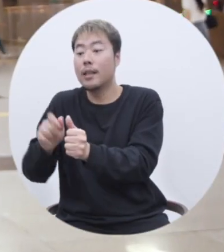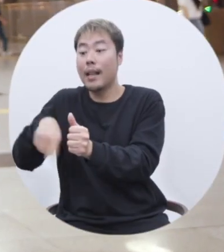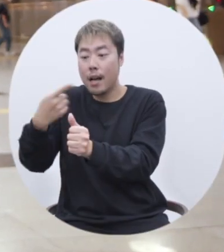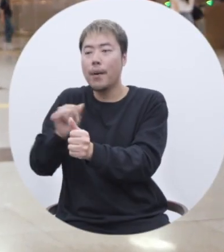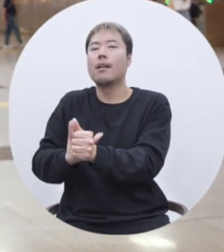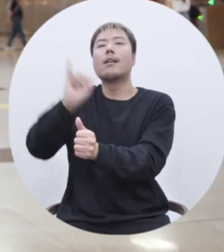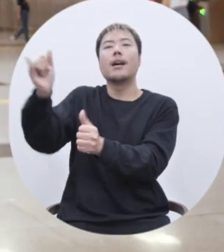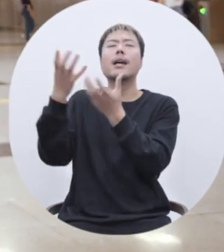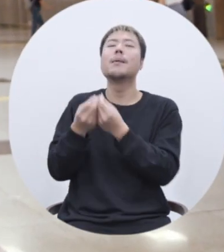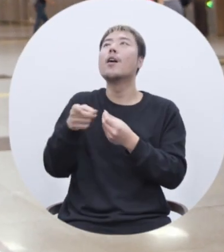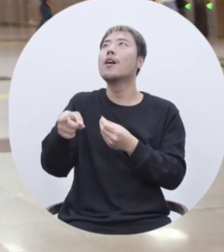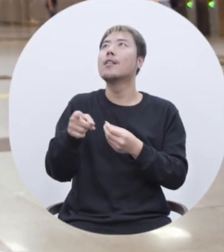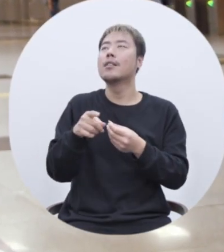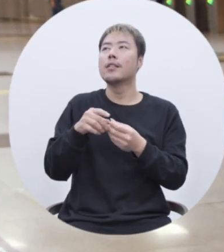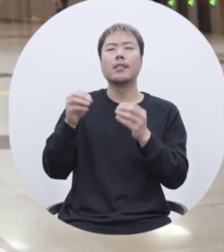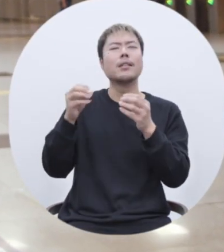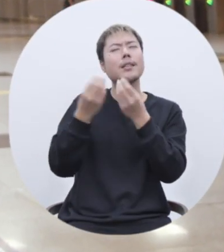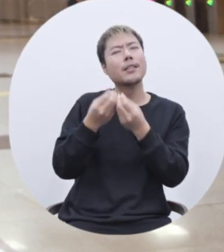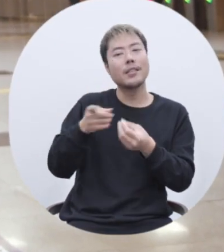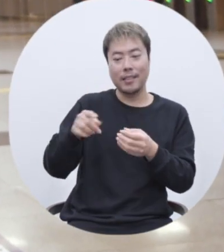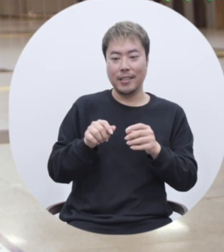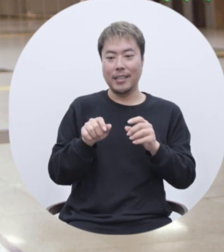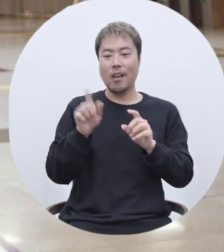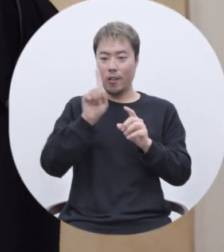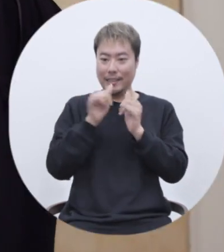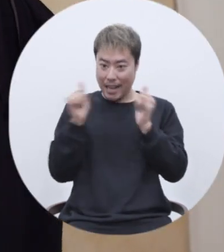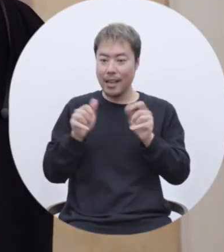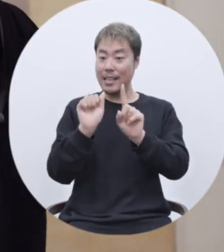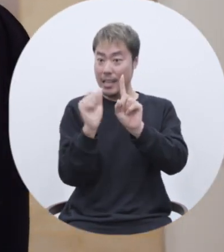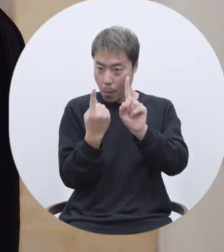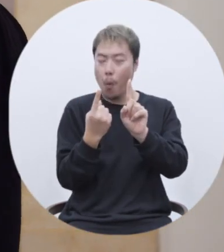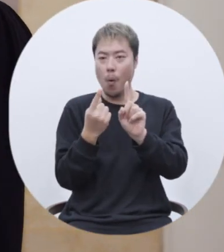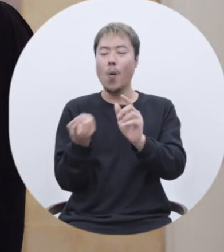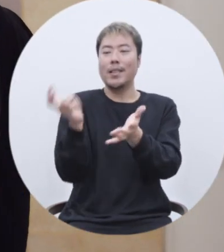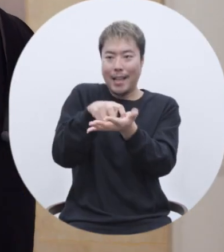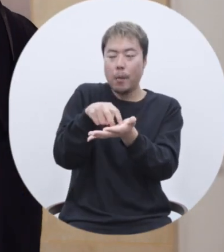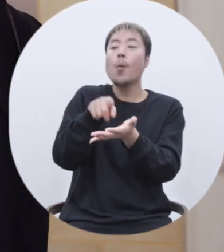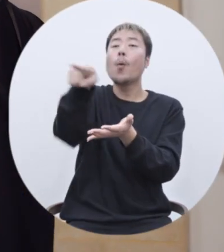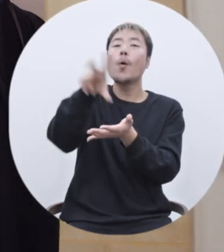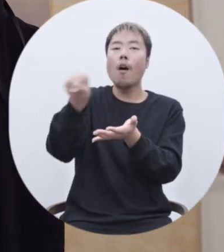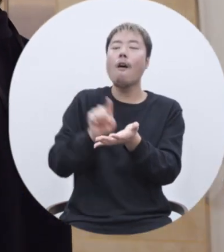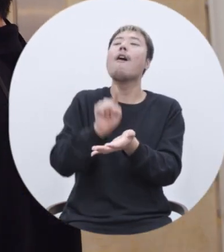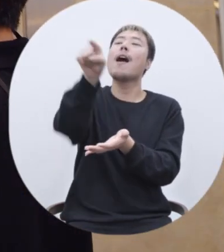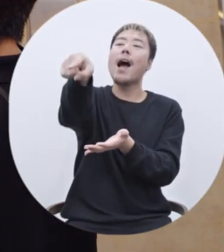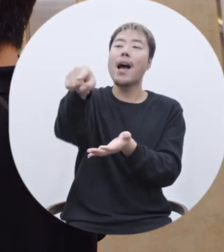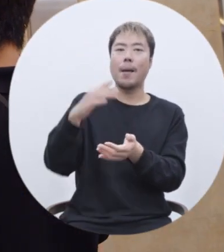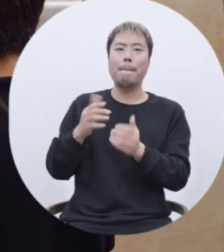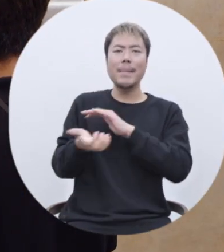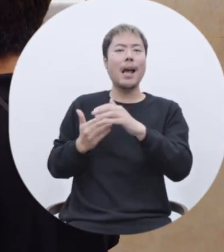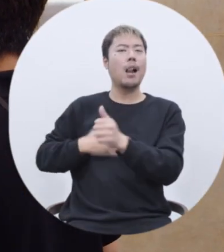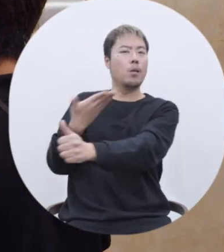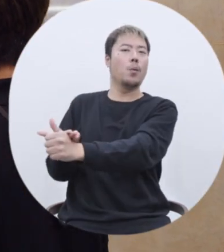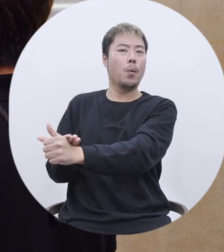들어 그러니까 뭐 지금 어떤 분이 1호선 타고 가셨어요. 이렇게 연락을 해줄 필요도 있고, 아니면 그런 거